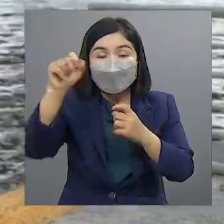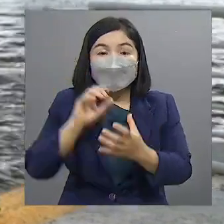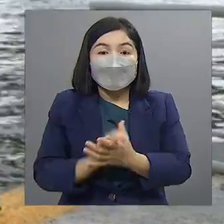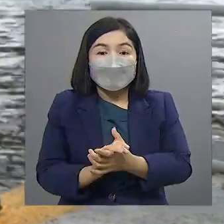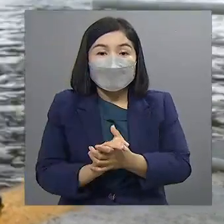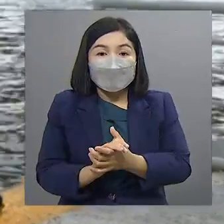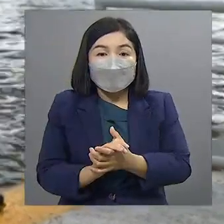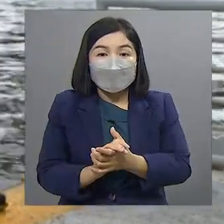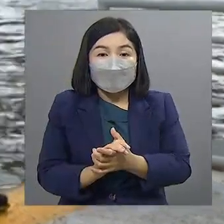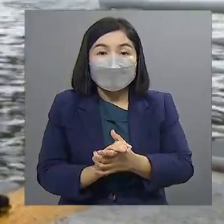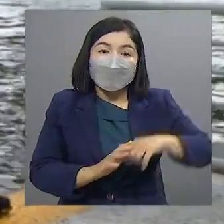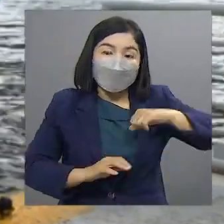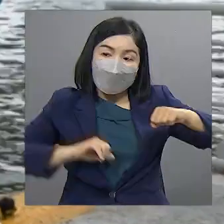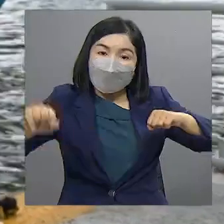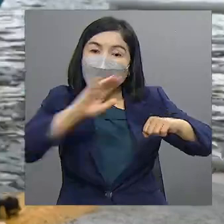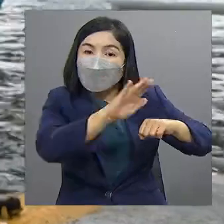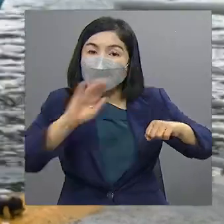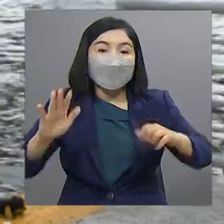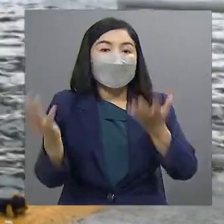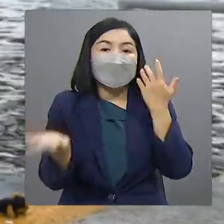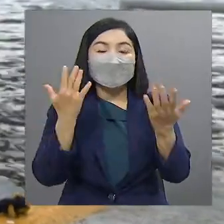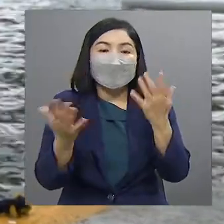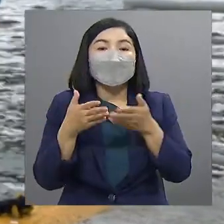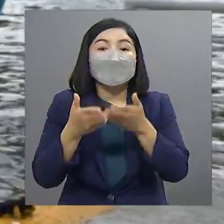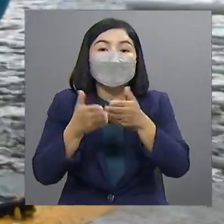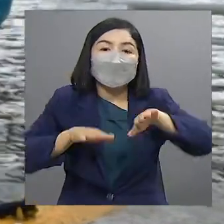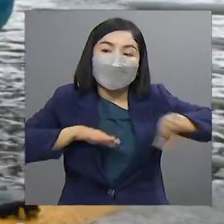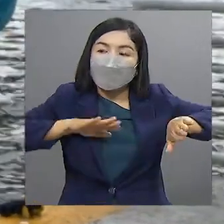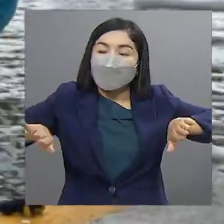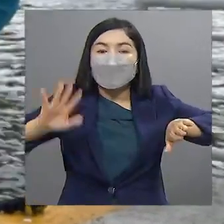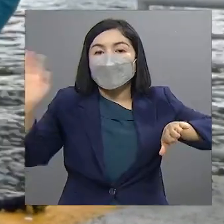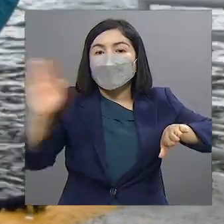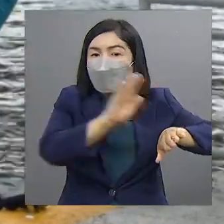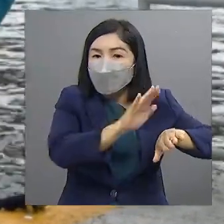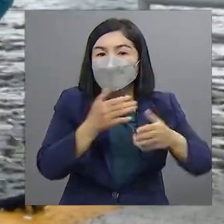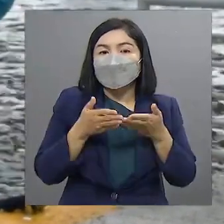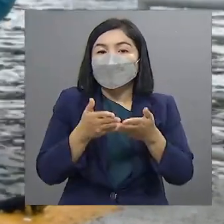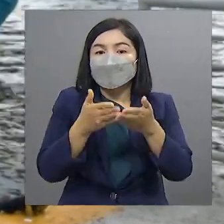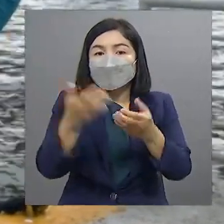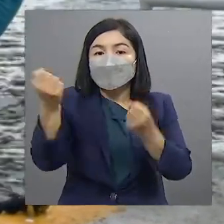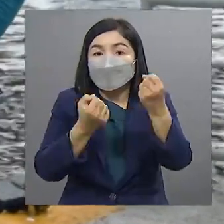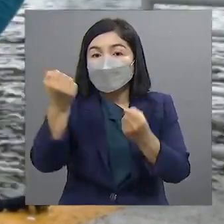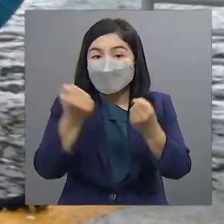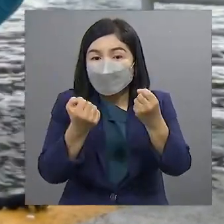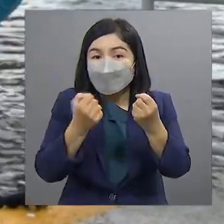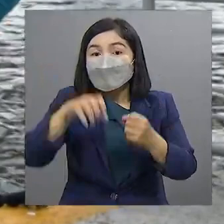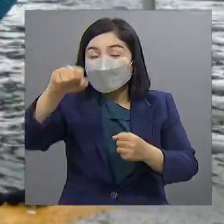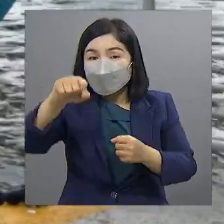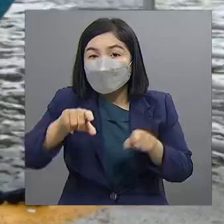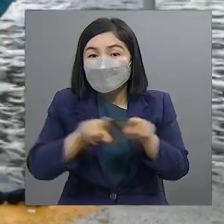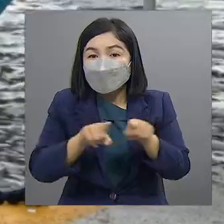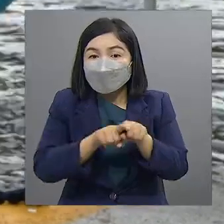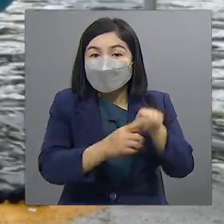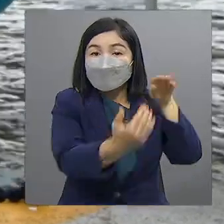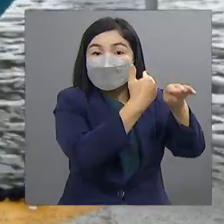ามัน ชิดขวาของใครของมัน ใช่ เหมือนอย่างเวลาที่เราแล่นรถอ่ะเราอาจจะต้องมีเลนซ้ายเลนขวาไปทางนี้กับท